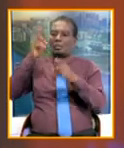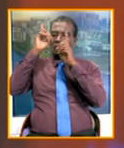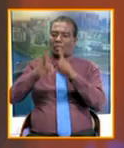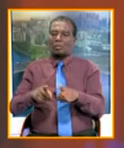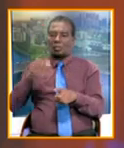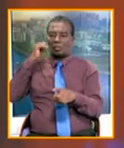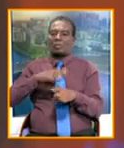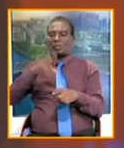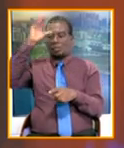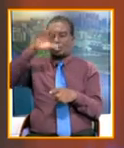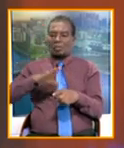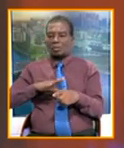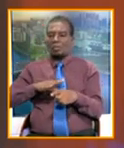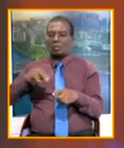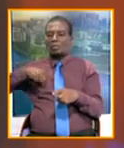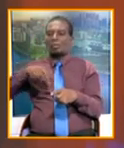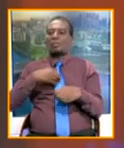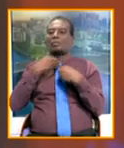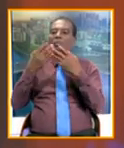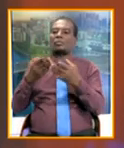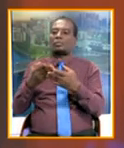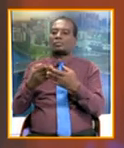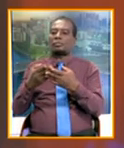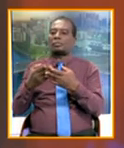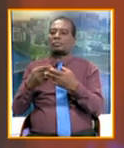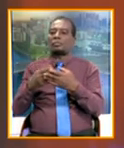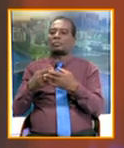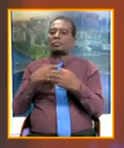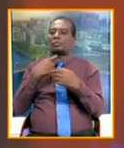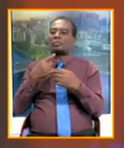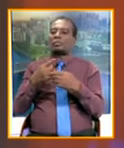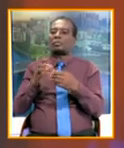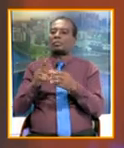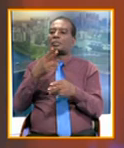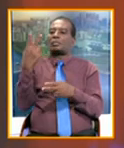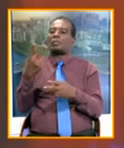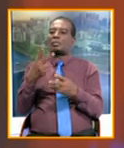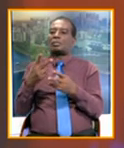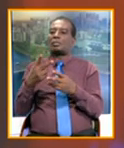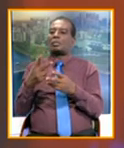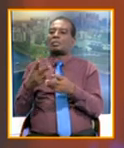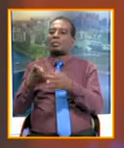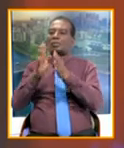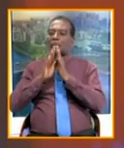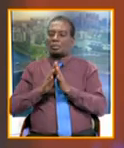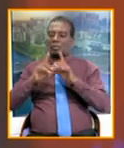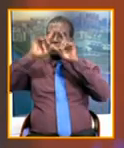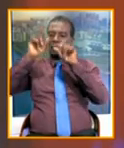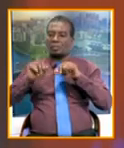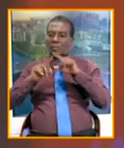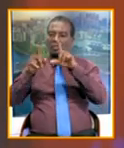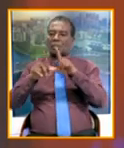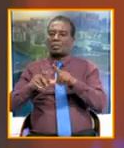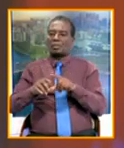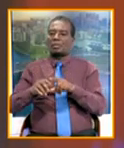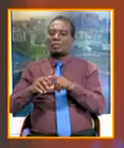Mesdames et messieurs, nous avons soumis deux demandes de création de chaire UNESCO, la chaire ERA, ville durable, et la